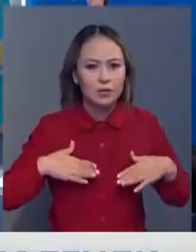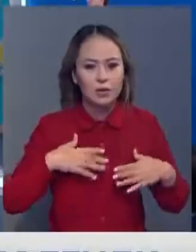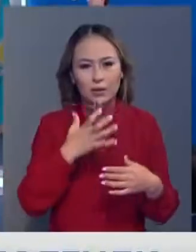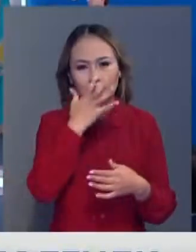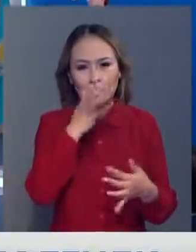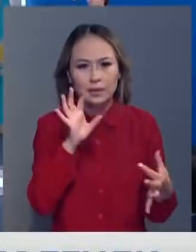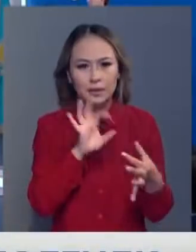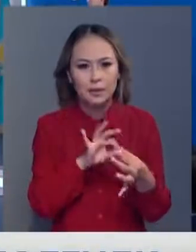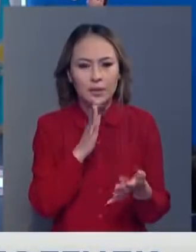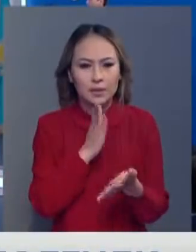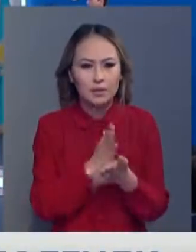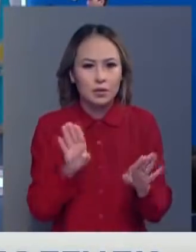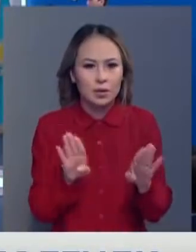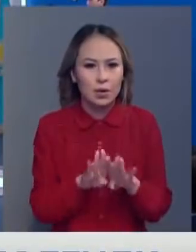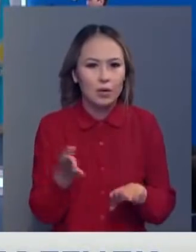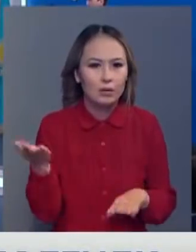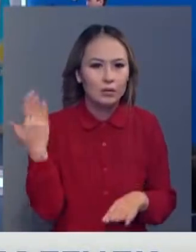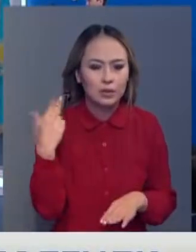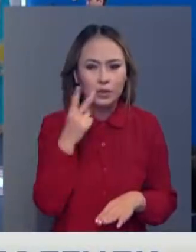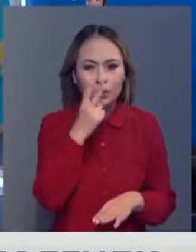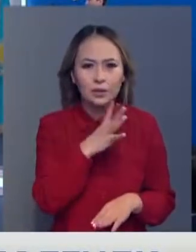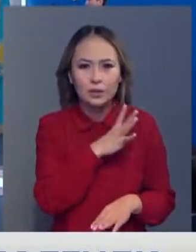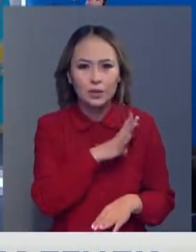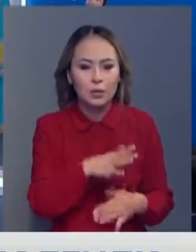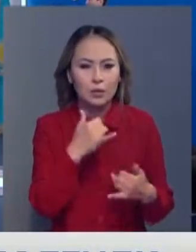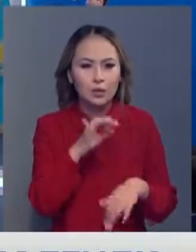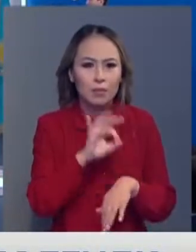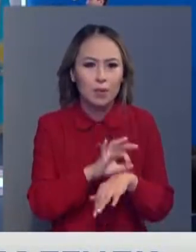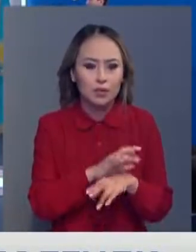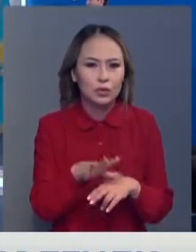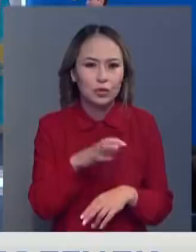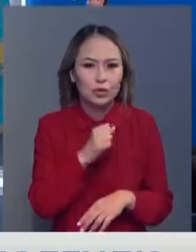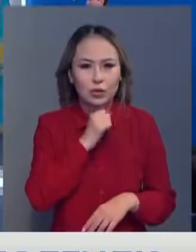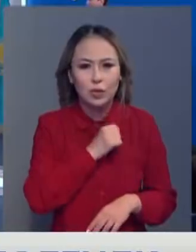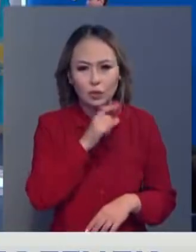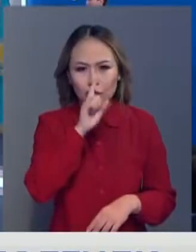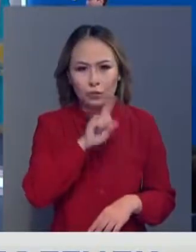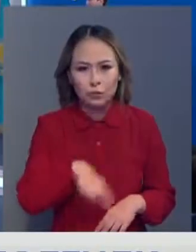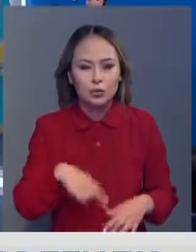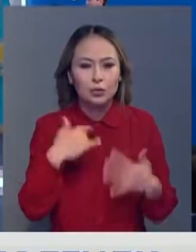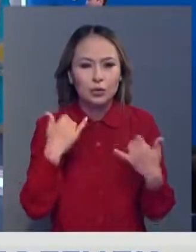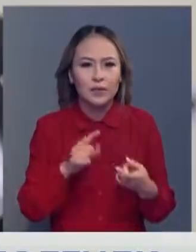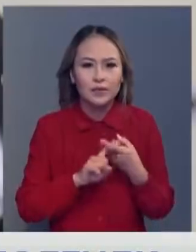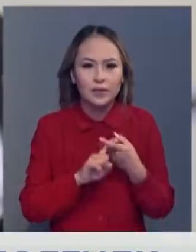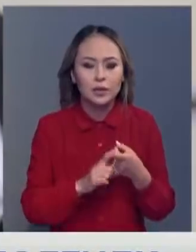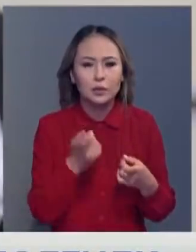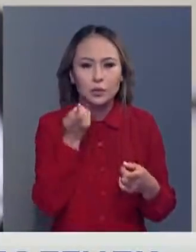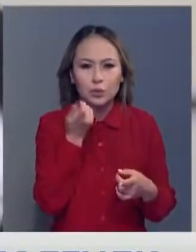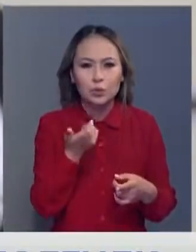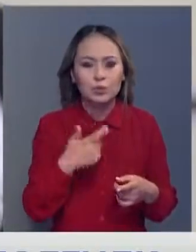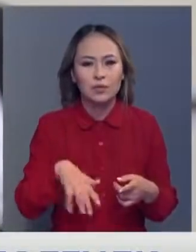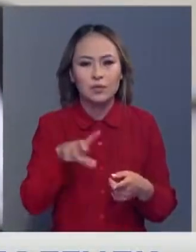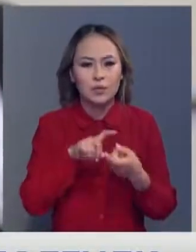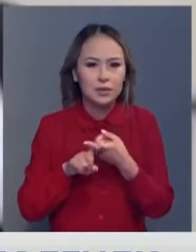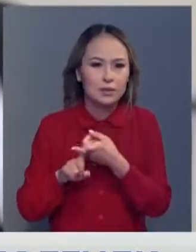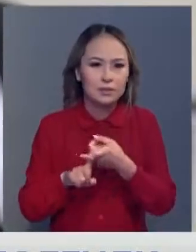аппаратына қостық. Мұндай сұмдықты бұрын соңды көргенім жоқ. Бұл үндет еш кімдай амайды. Түйнікті ғана вирус тауту тұрғандарды